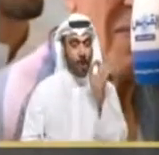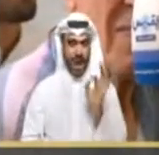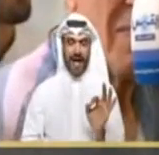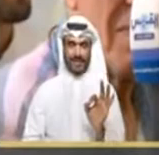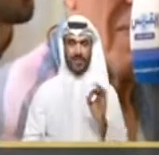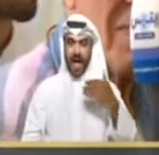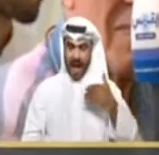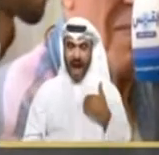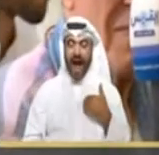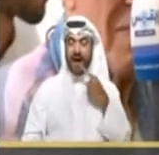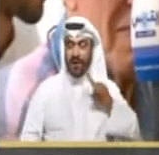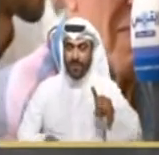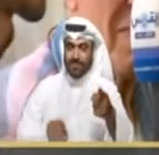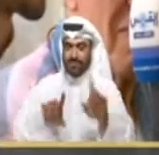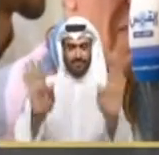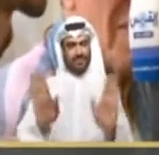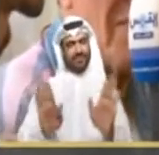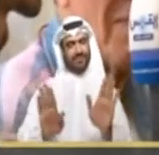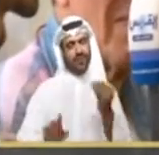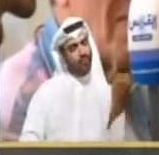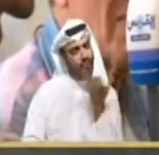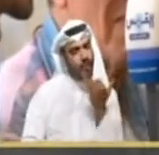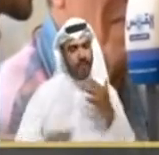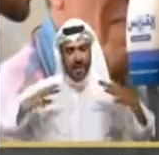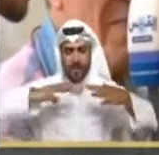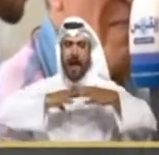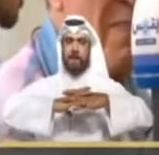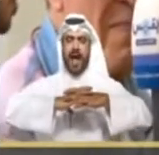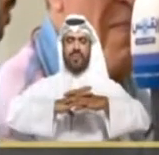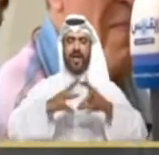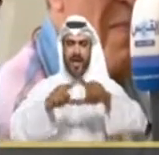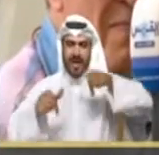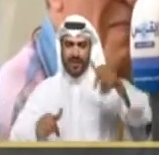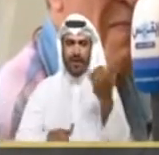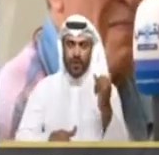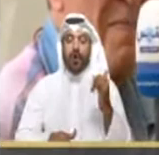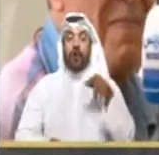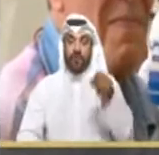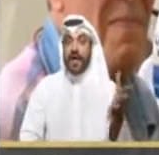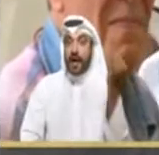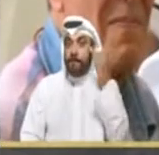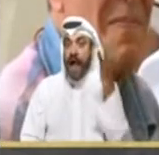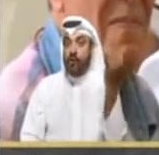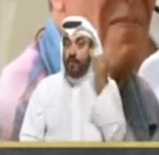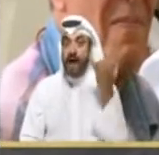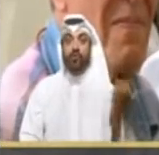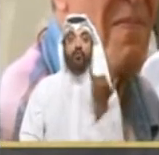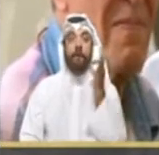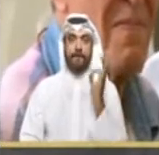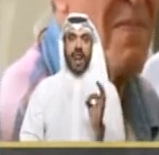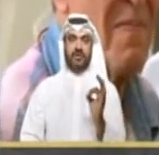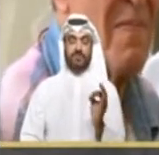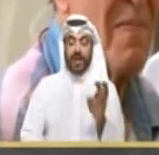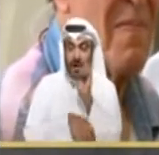في الخارج، وكذلك هناك الكثير من المعلومات التي لا يمكن الإفصاح عنها إعلاميا ولا